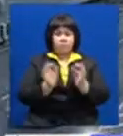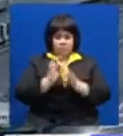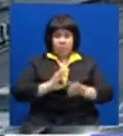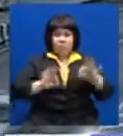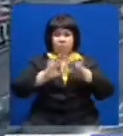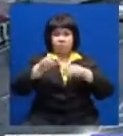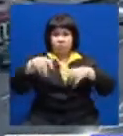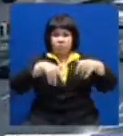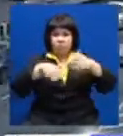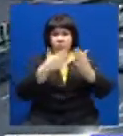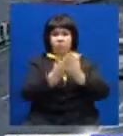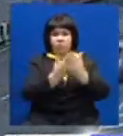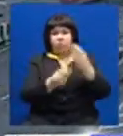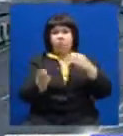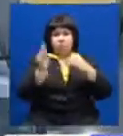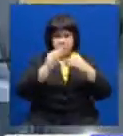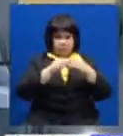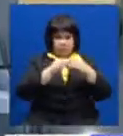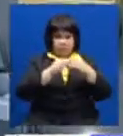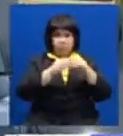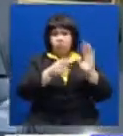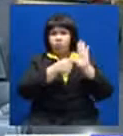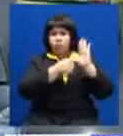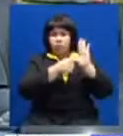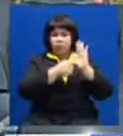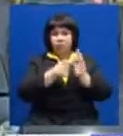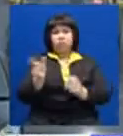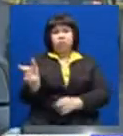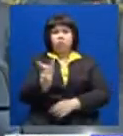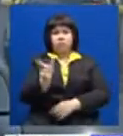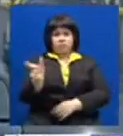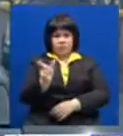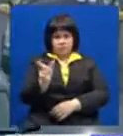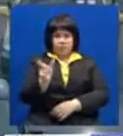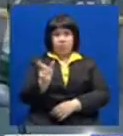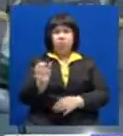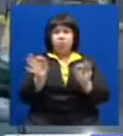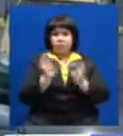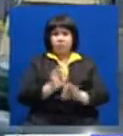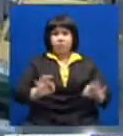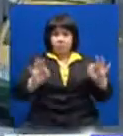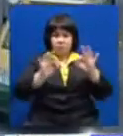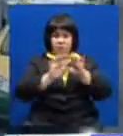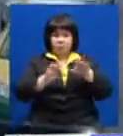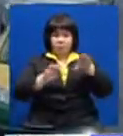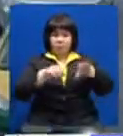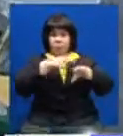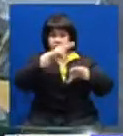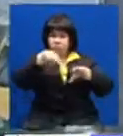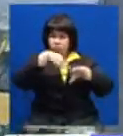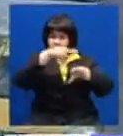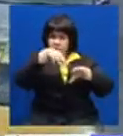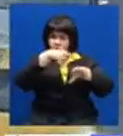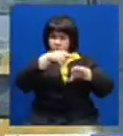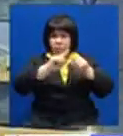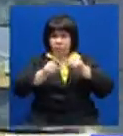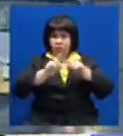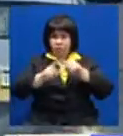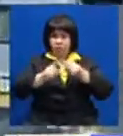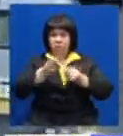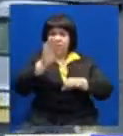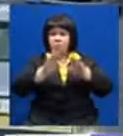ภาระค่าใช้จ่ายเพิ่มขึ้นไม่ว่าจะเป็นรถโดยสารแท็กซี่โดยเฉพาะคันที่ผ่านการตรวจสอบทุกขั้นตอนในล็อตแรกแล้ว